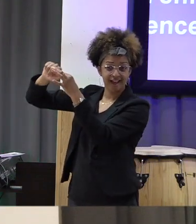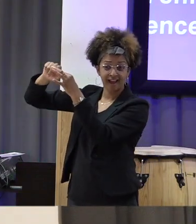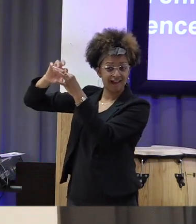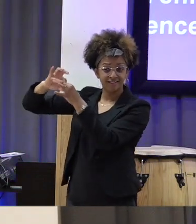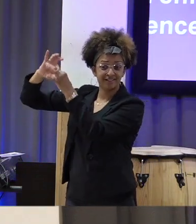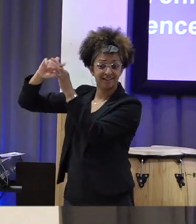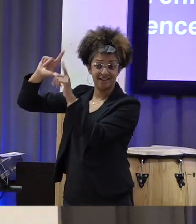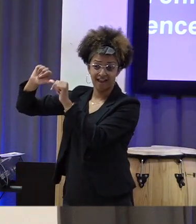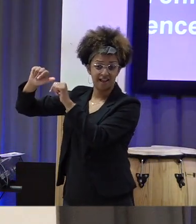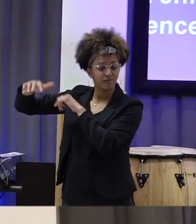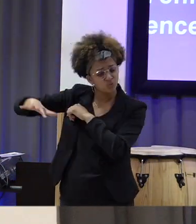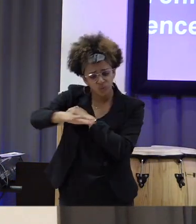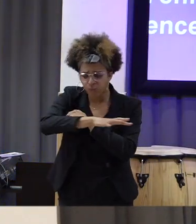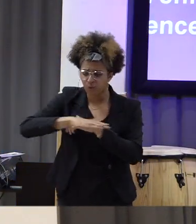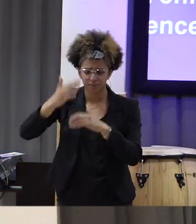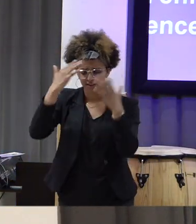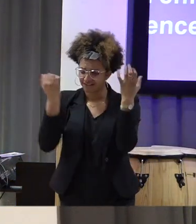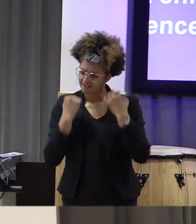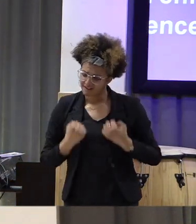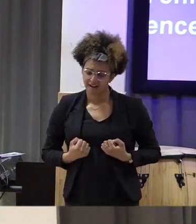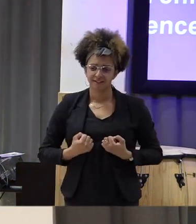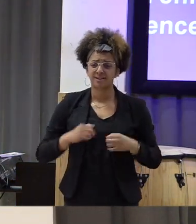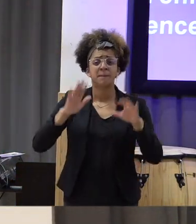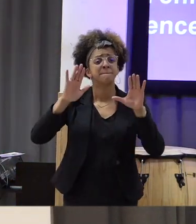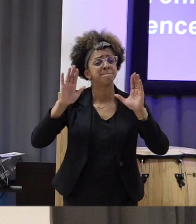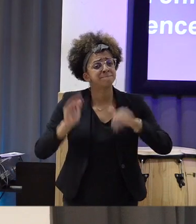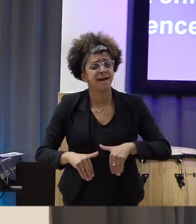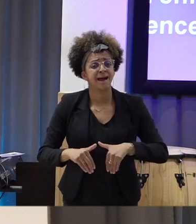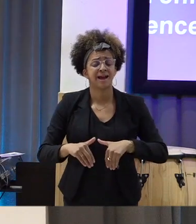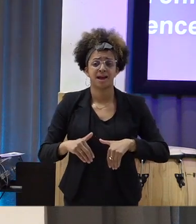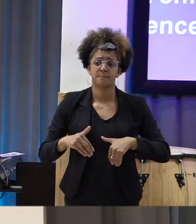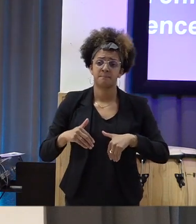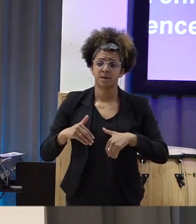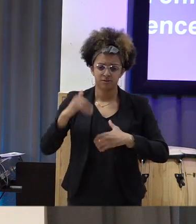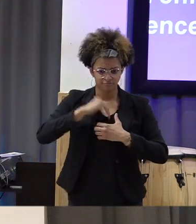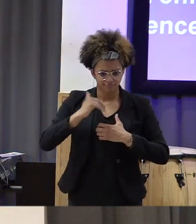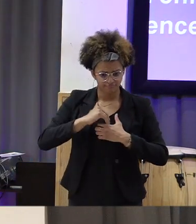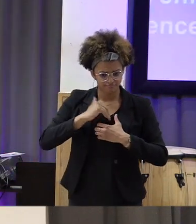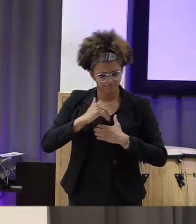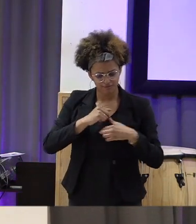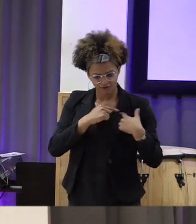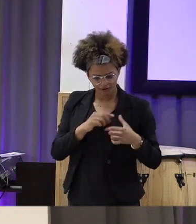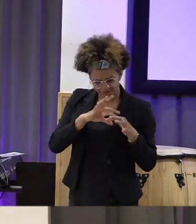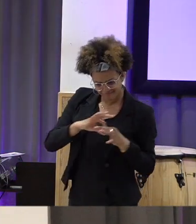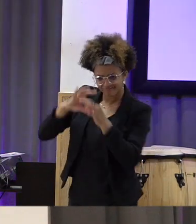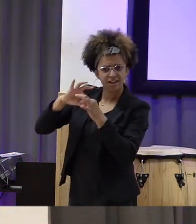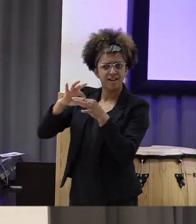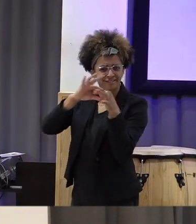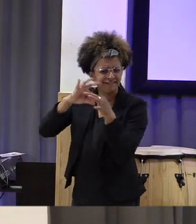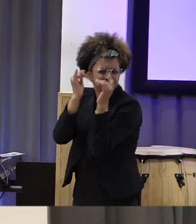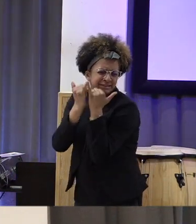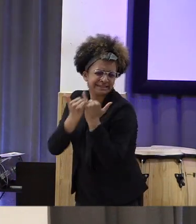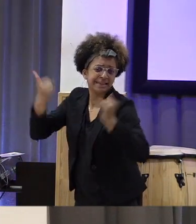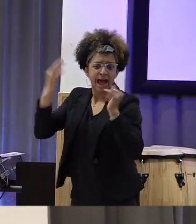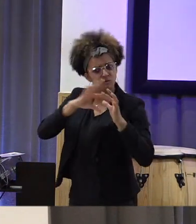Tous, quel que soit notre degré de développement spirituel, quelle que soit notre